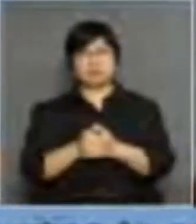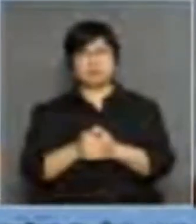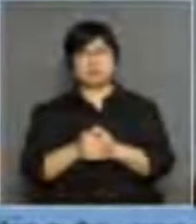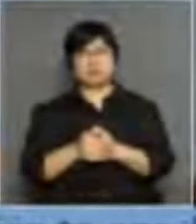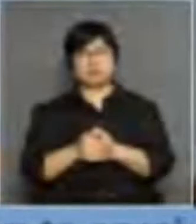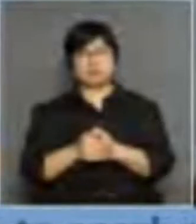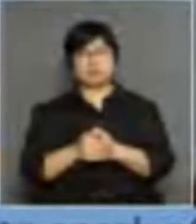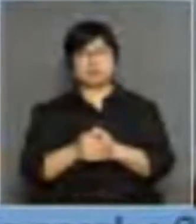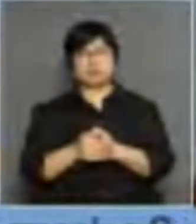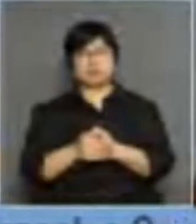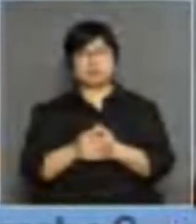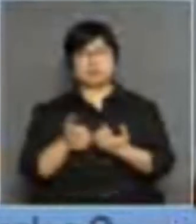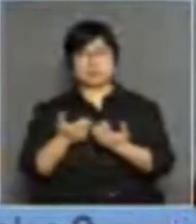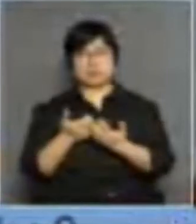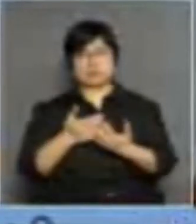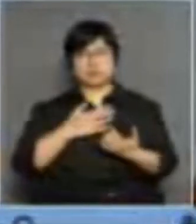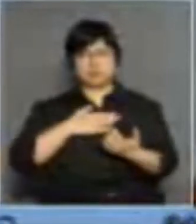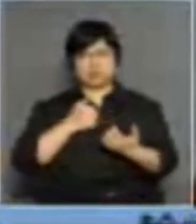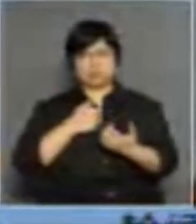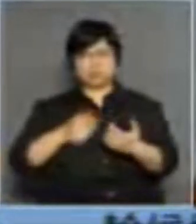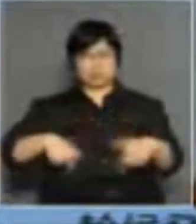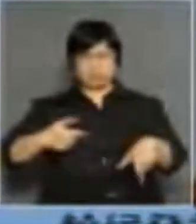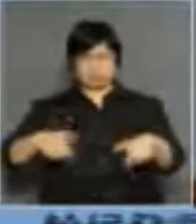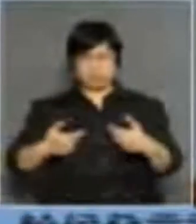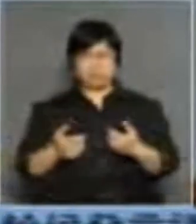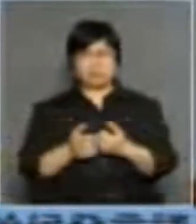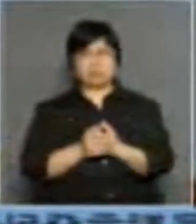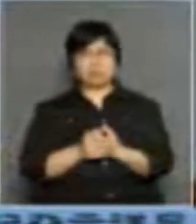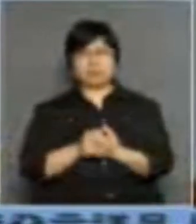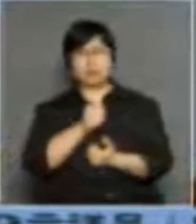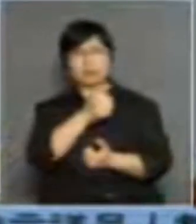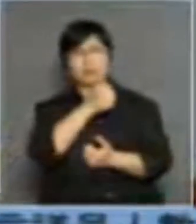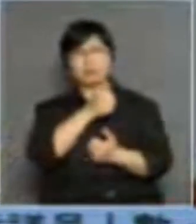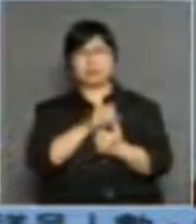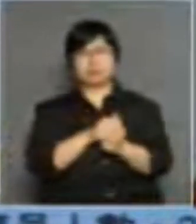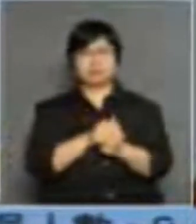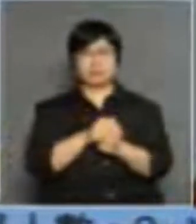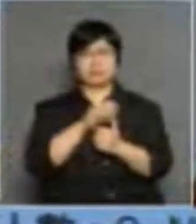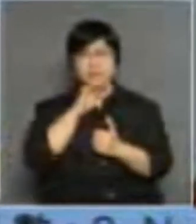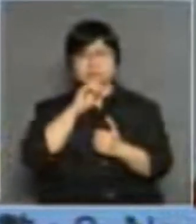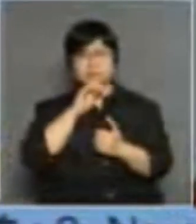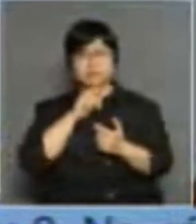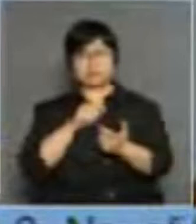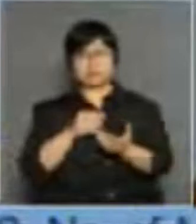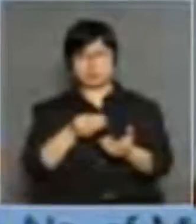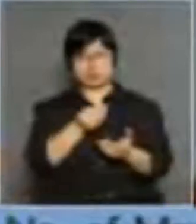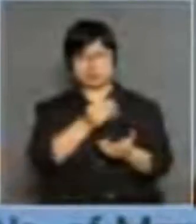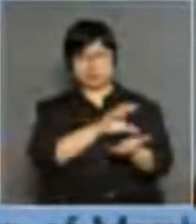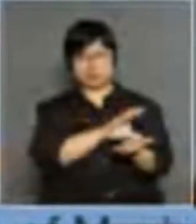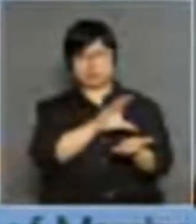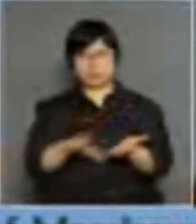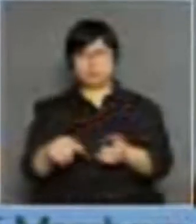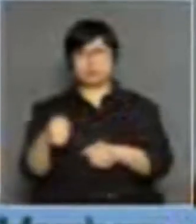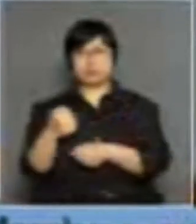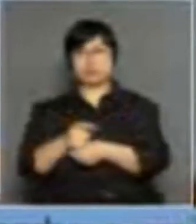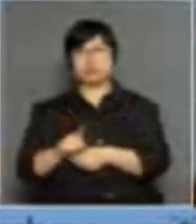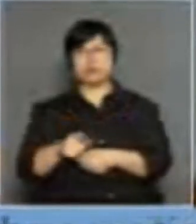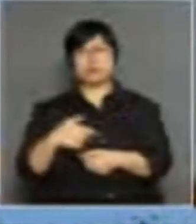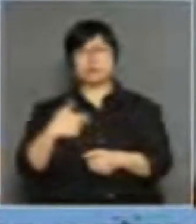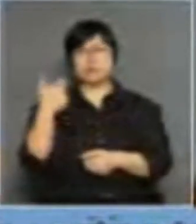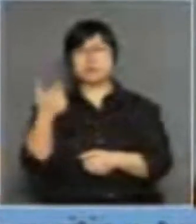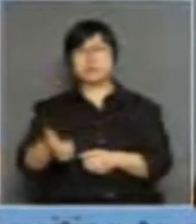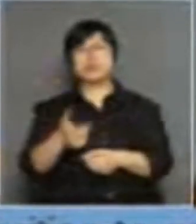呢個係講佢預算噶。好啦，如果你攞咗啲錢翻嚟唔做呢啲嘢，咁我俾錢嚟做咩